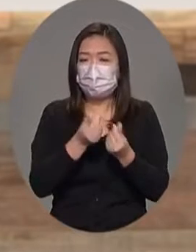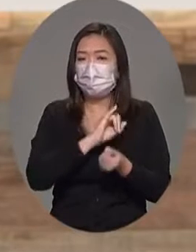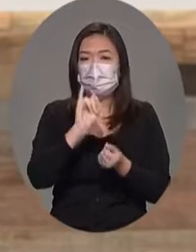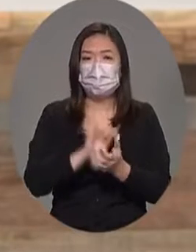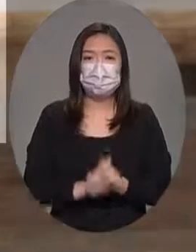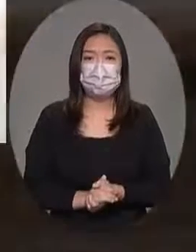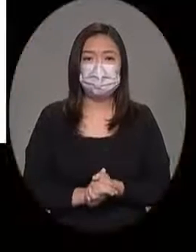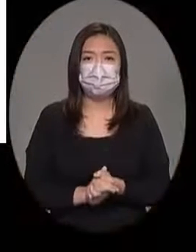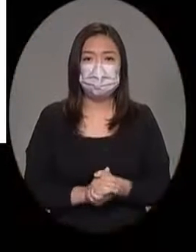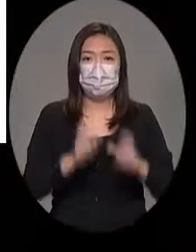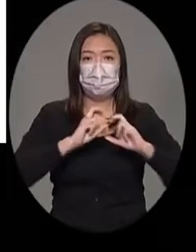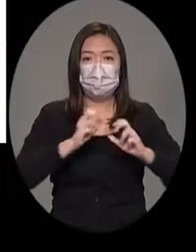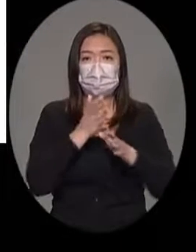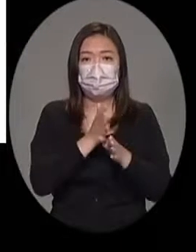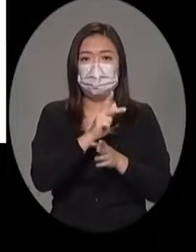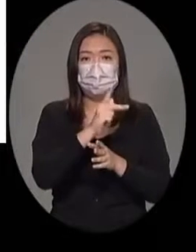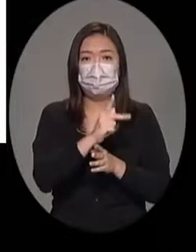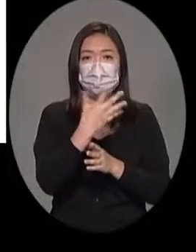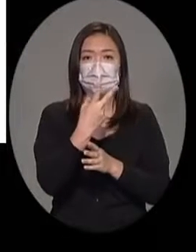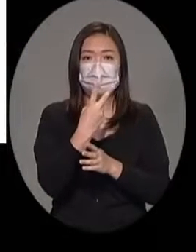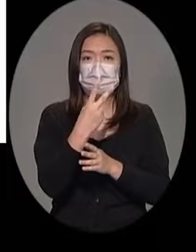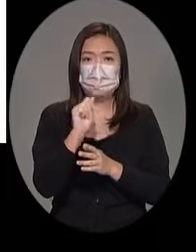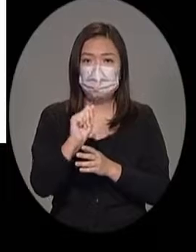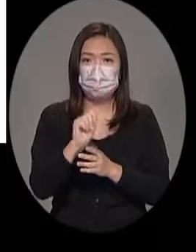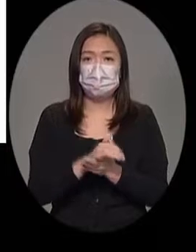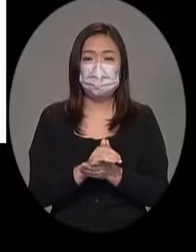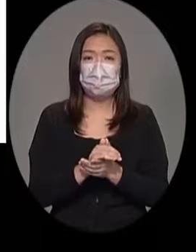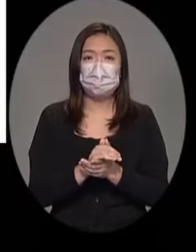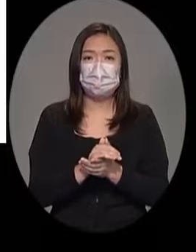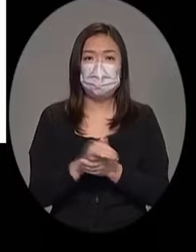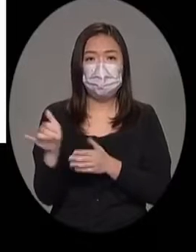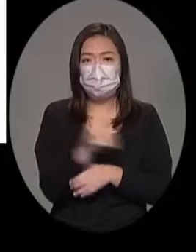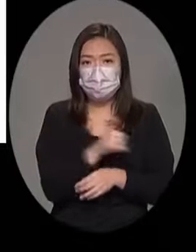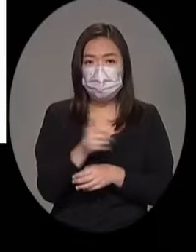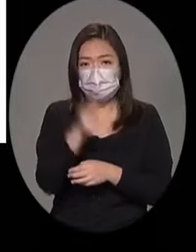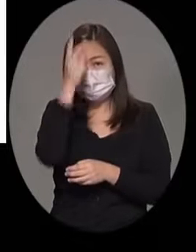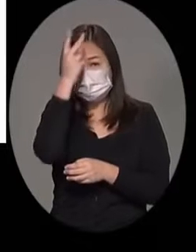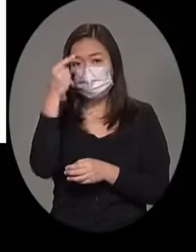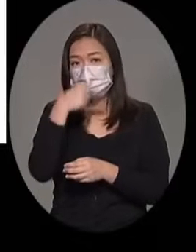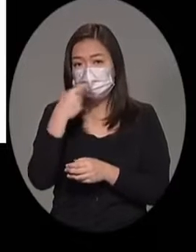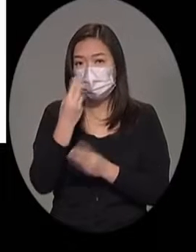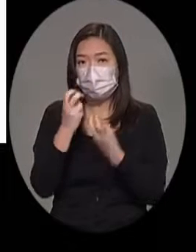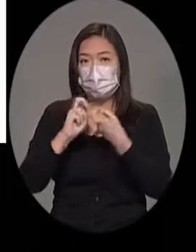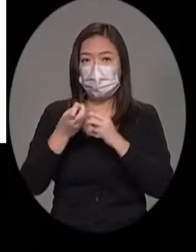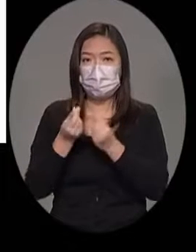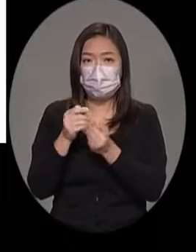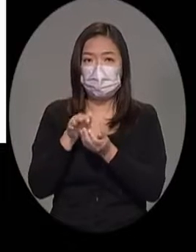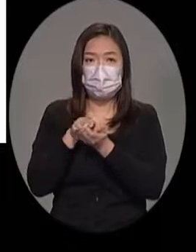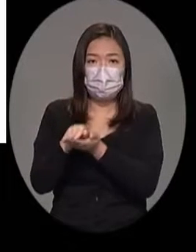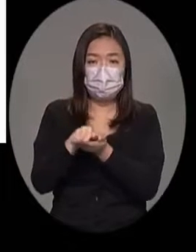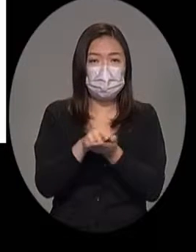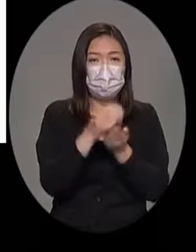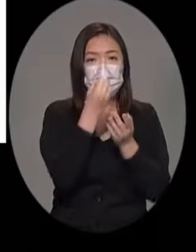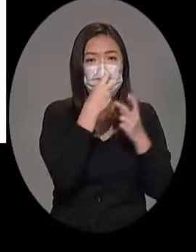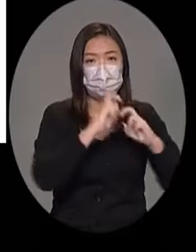所。港鐵巴士 K52A 號線來往新咀靈灰安置所和港鐵屯